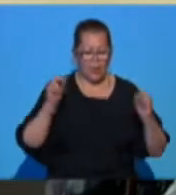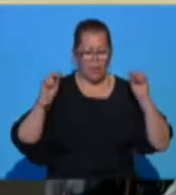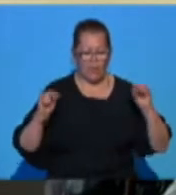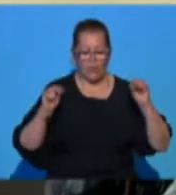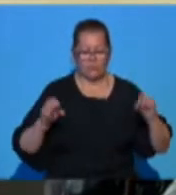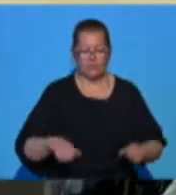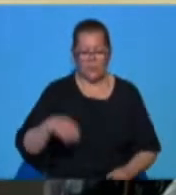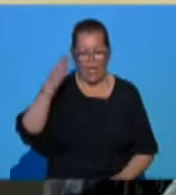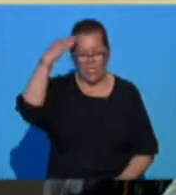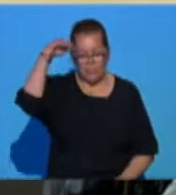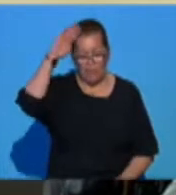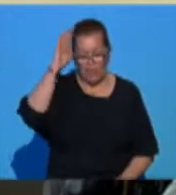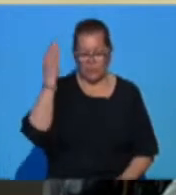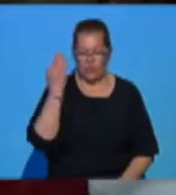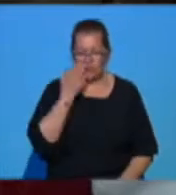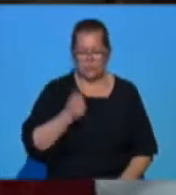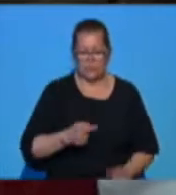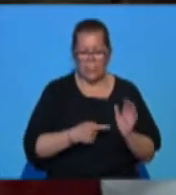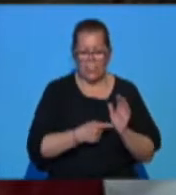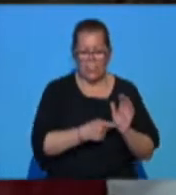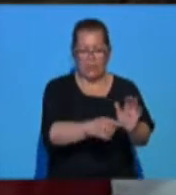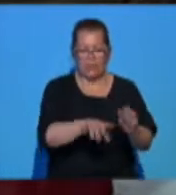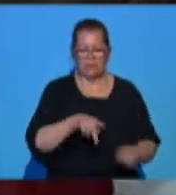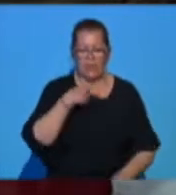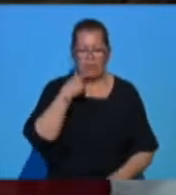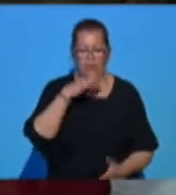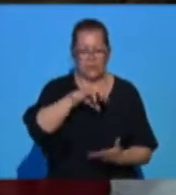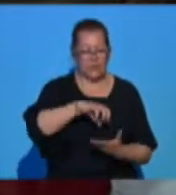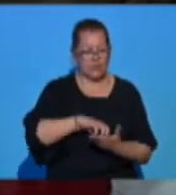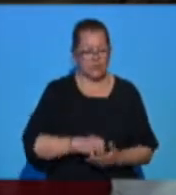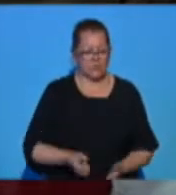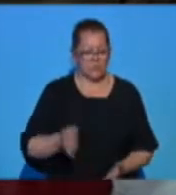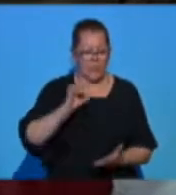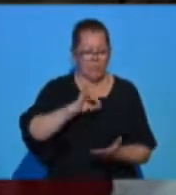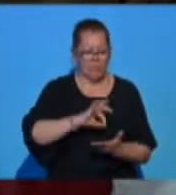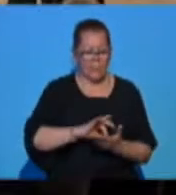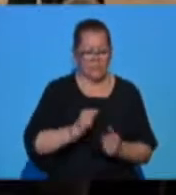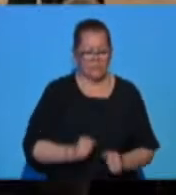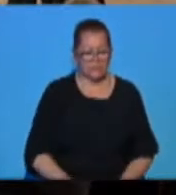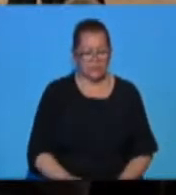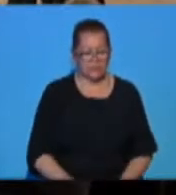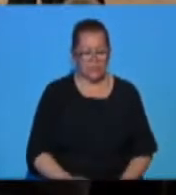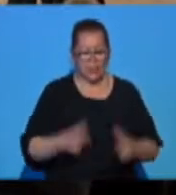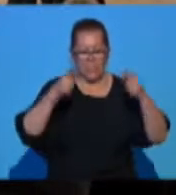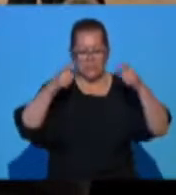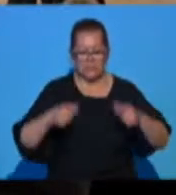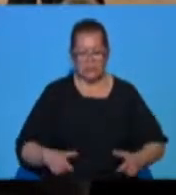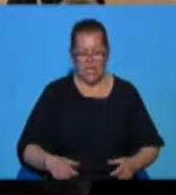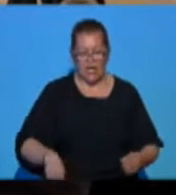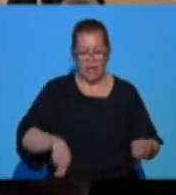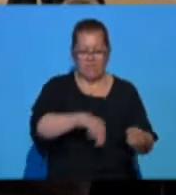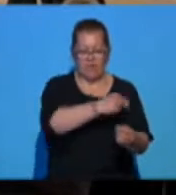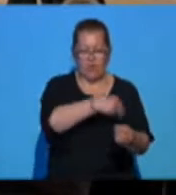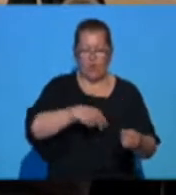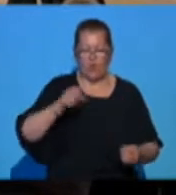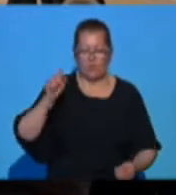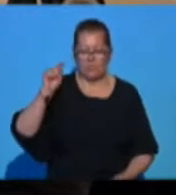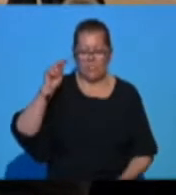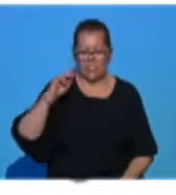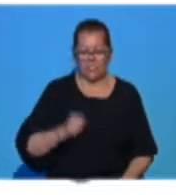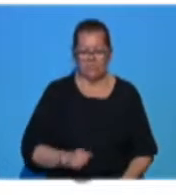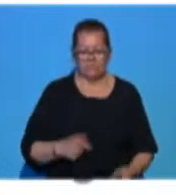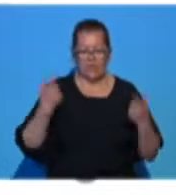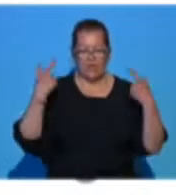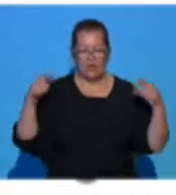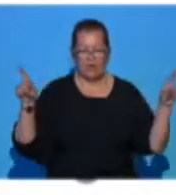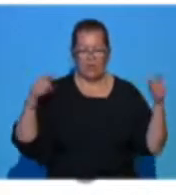profesori, inspectori școlari, dar și reprezentanții ai administrației locale au participat astăzi în sala mare a Filarmonicii Oltenia la